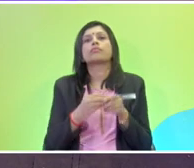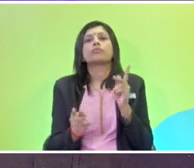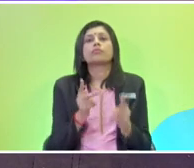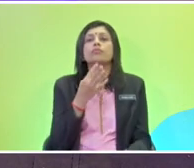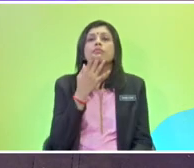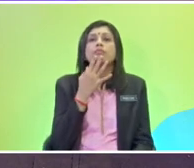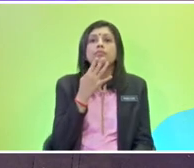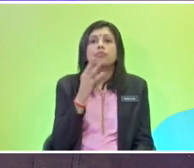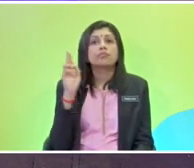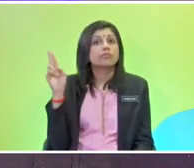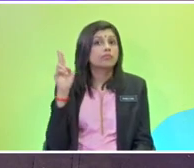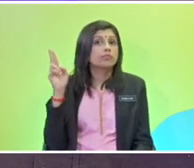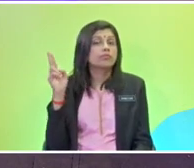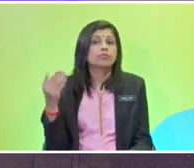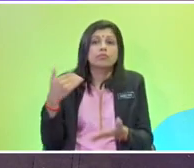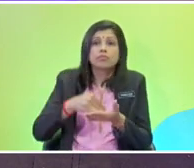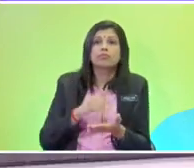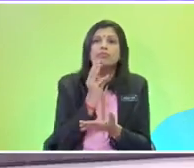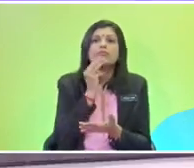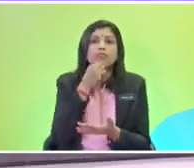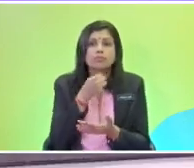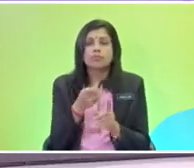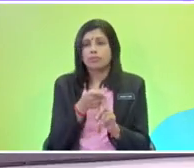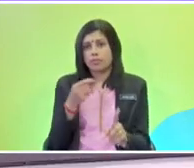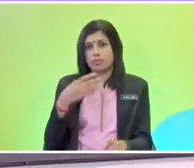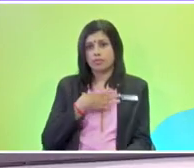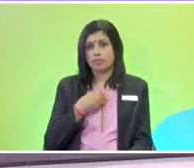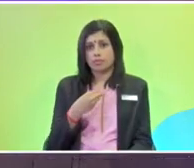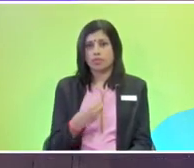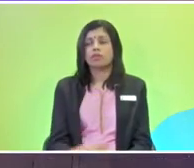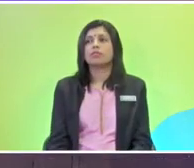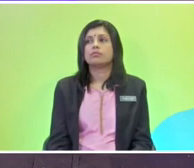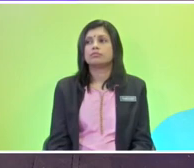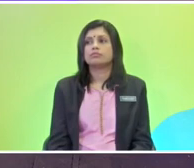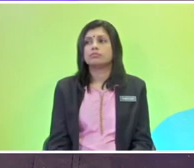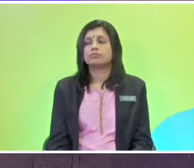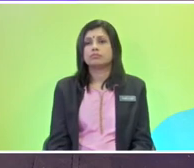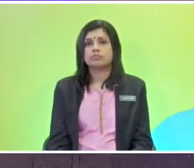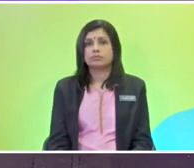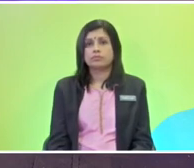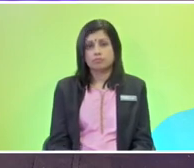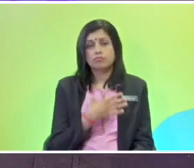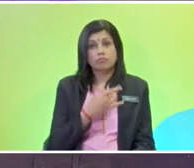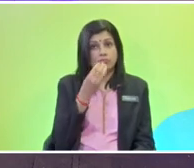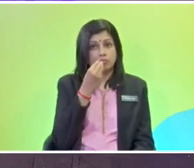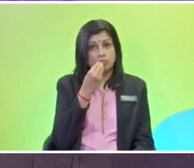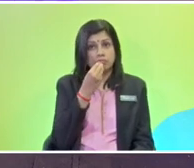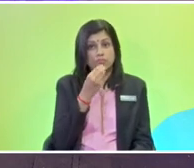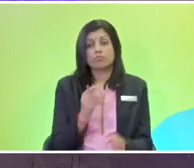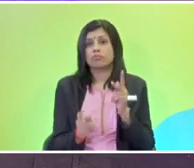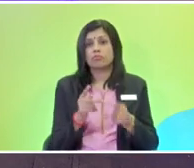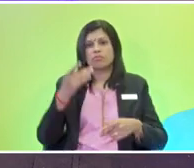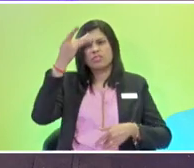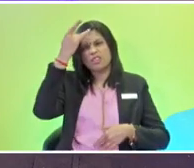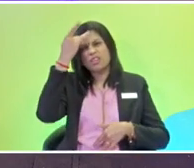warna putih. Ya, betul. Okey. Din suka ke makan? Suka. Saya kalau saya sakit perut cikgu,